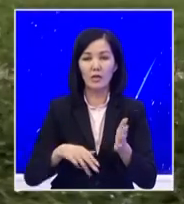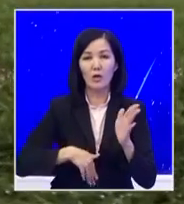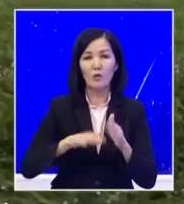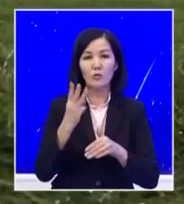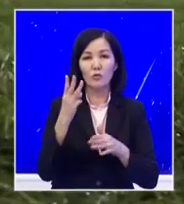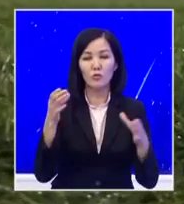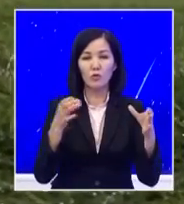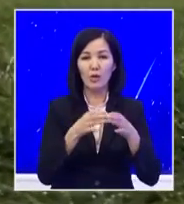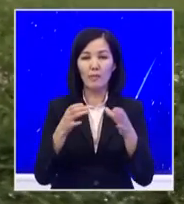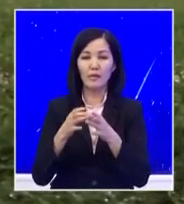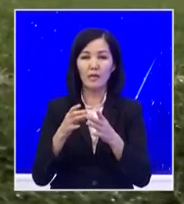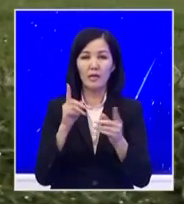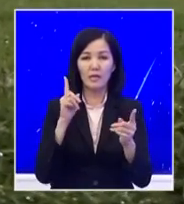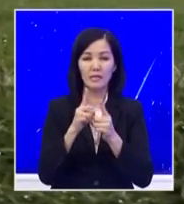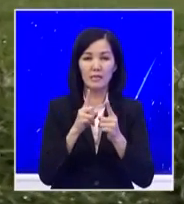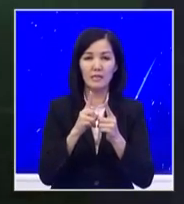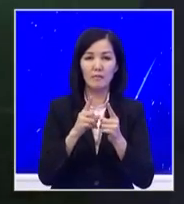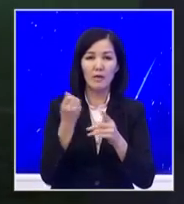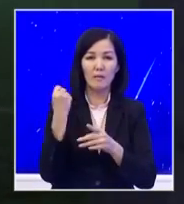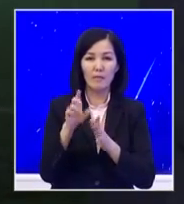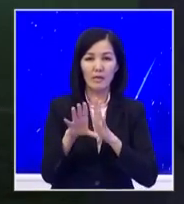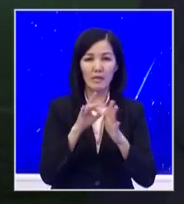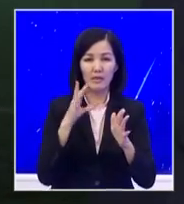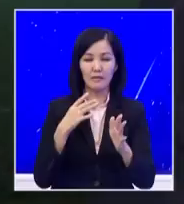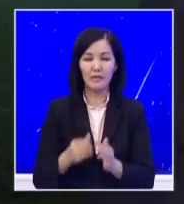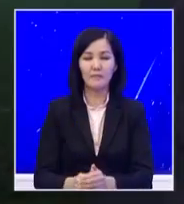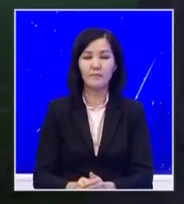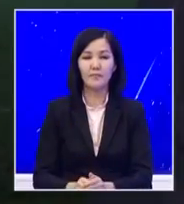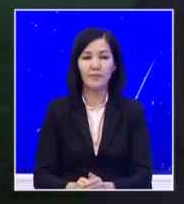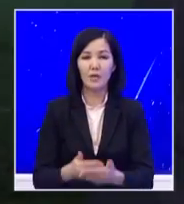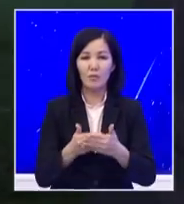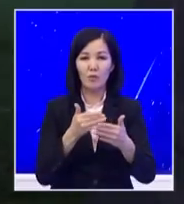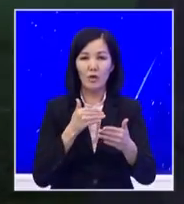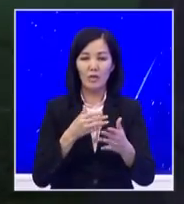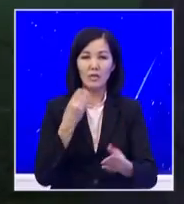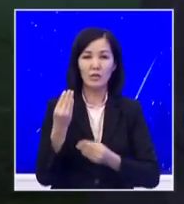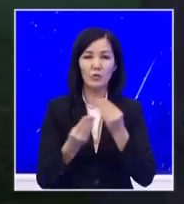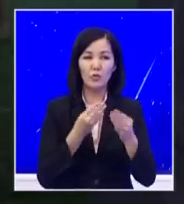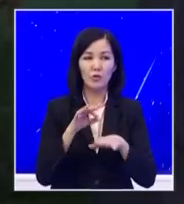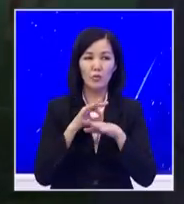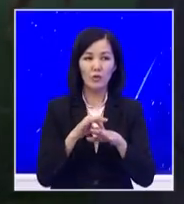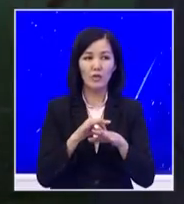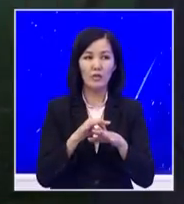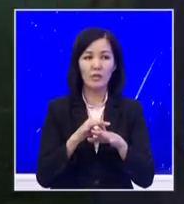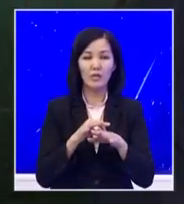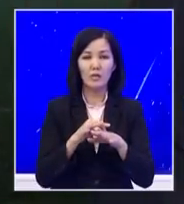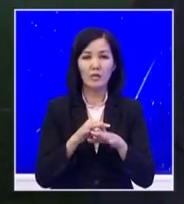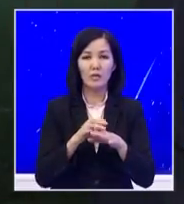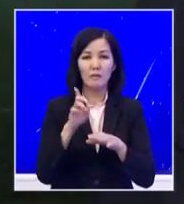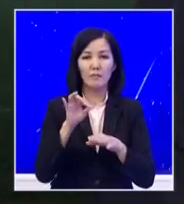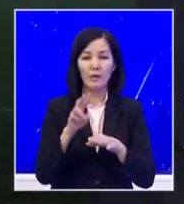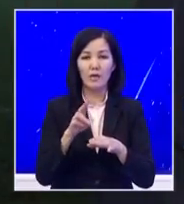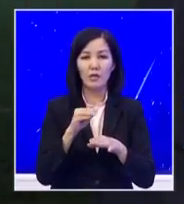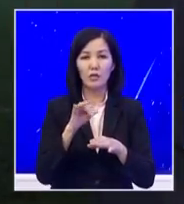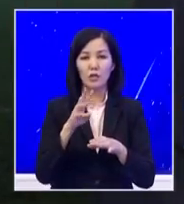үш команда өзара ойнап жүлдегерлерді анықтайды. Бұған дейінде ойындар өткен, біздің бақ жетісу лигасы деген ойындар